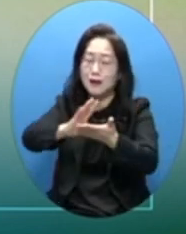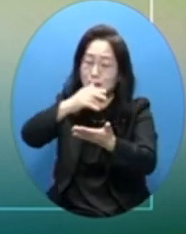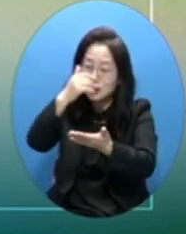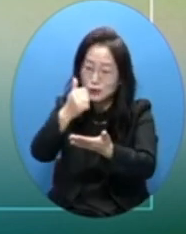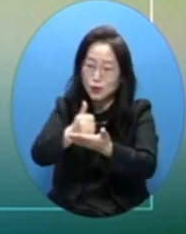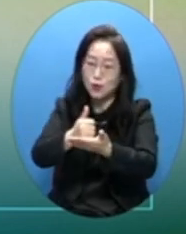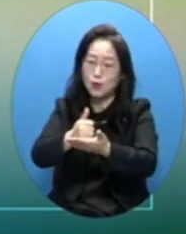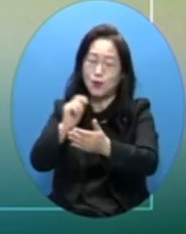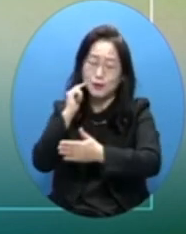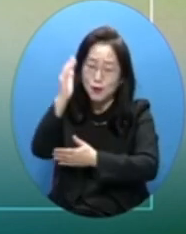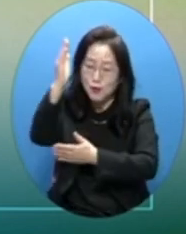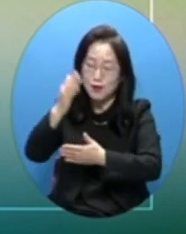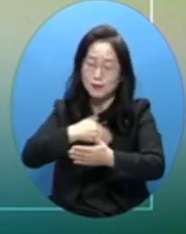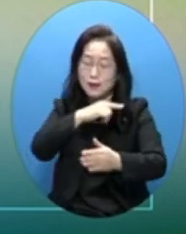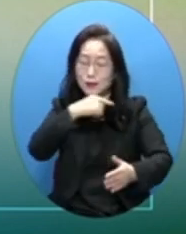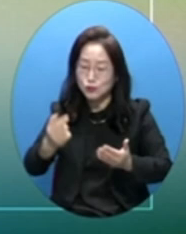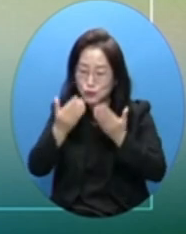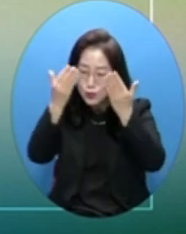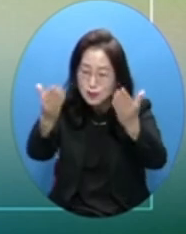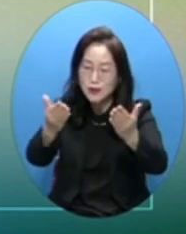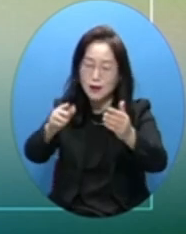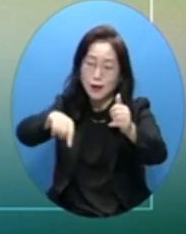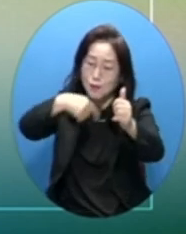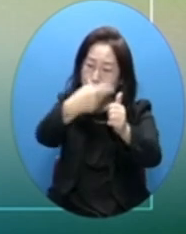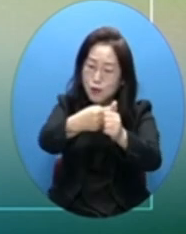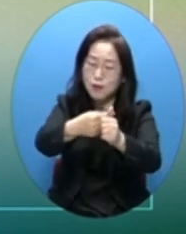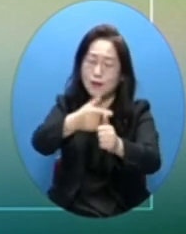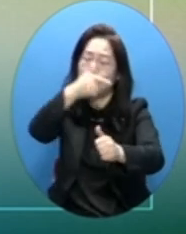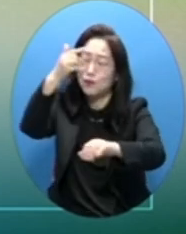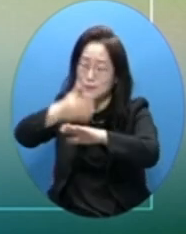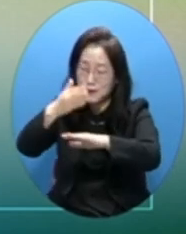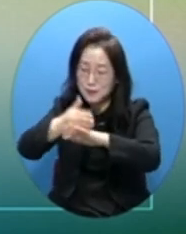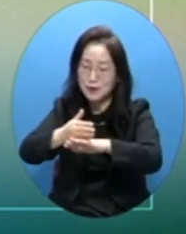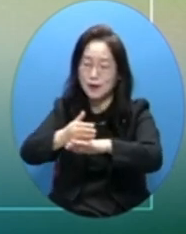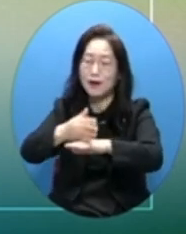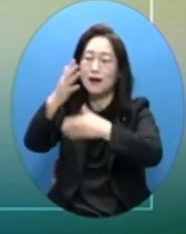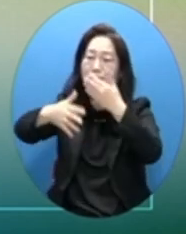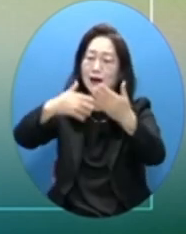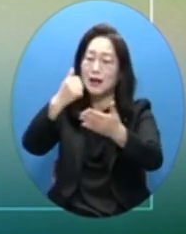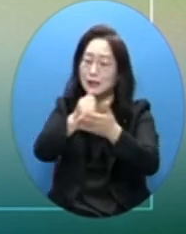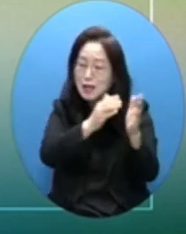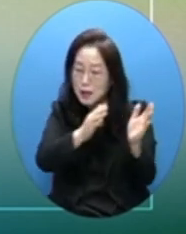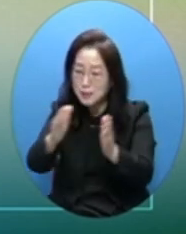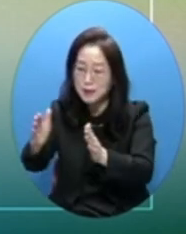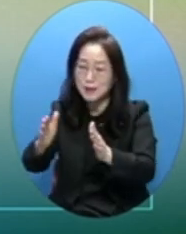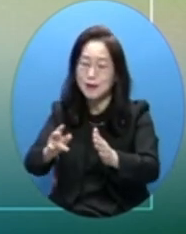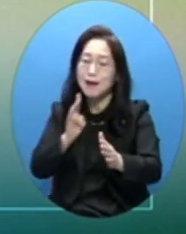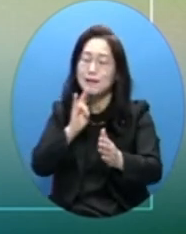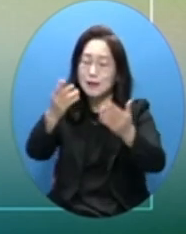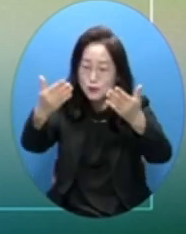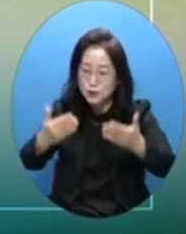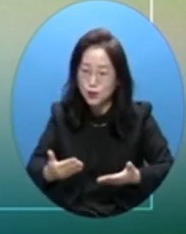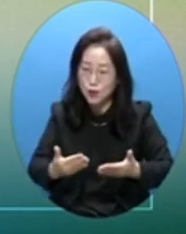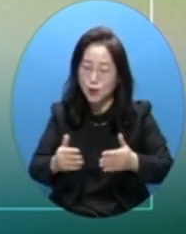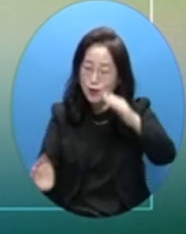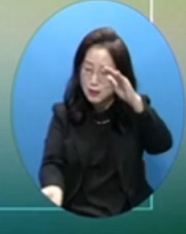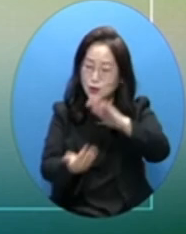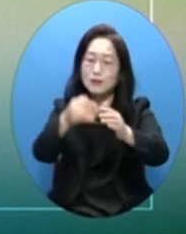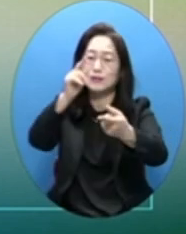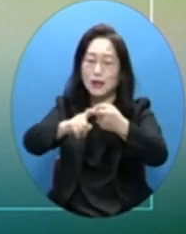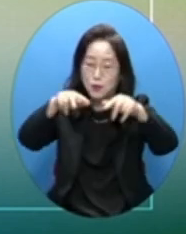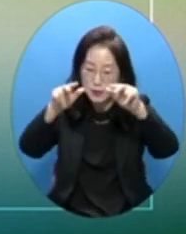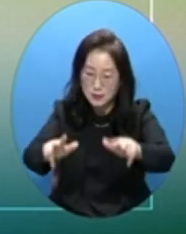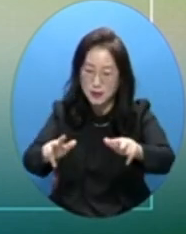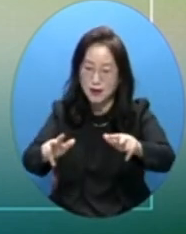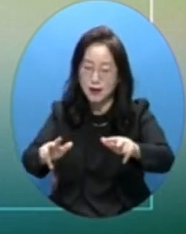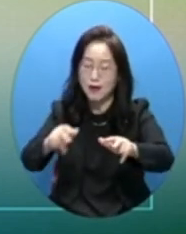포함되는 영광을 주셔서 감사합니다. 진실하신 하나님께서 예비하셨고 계시하셨으며 성취하신 대로 이제